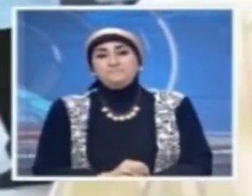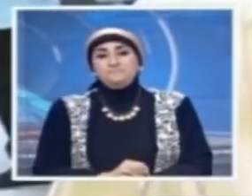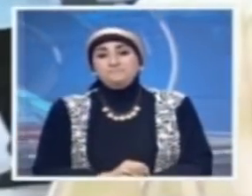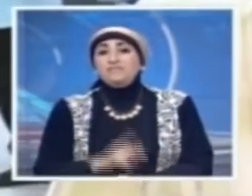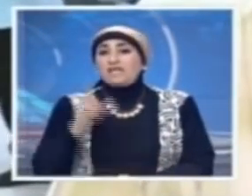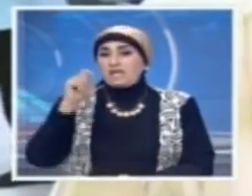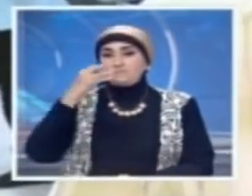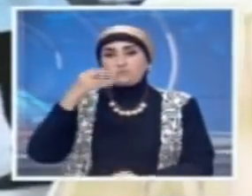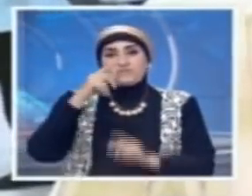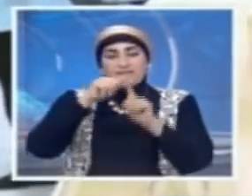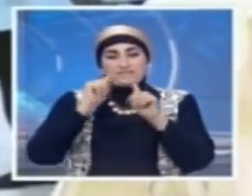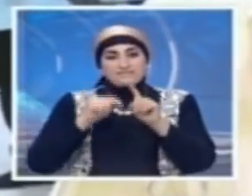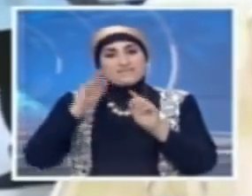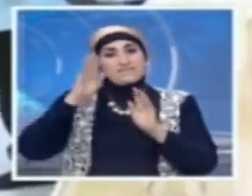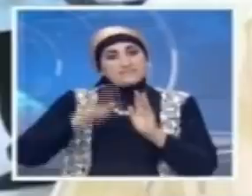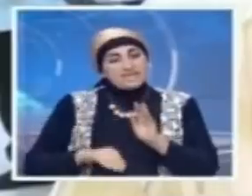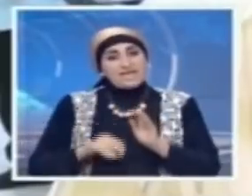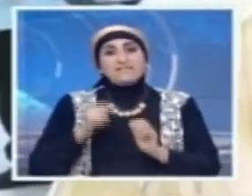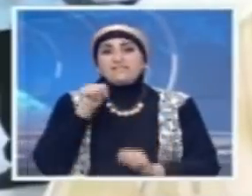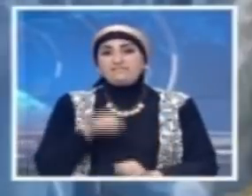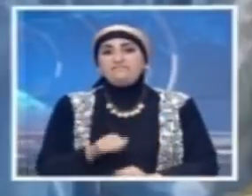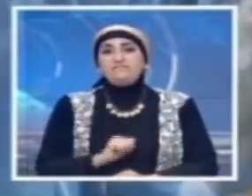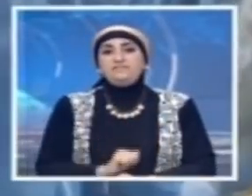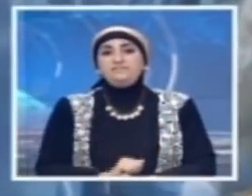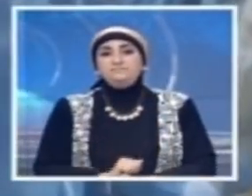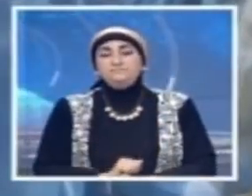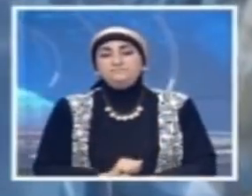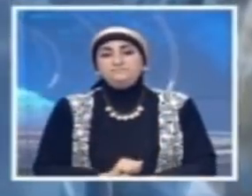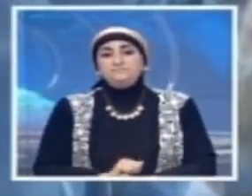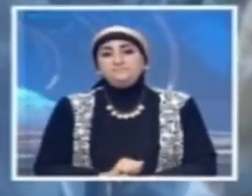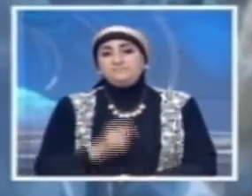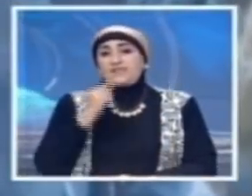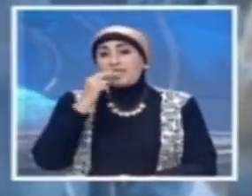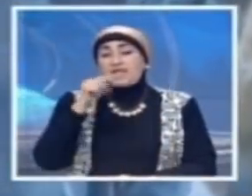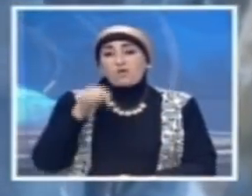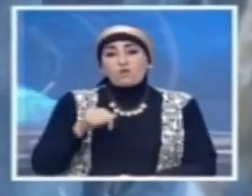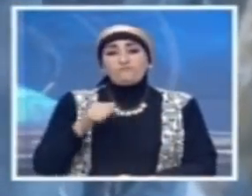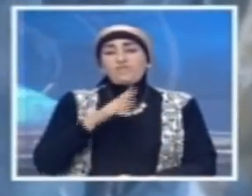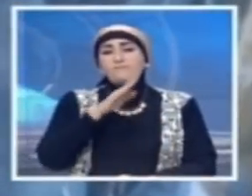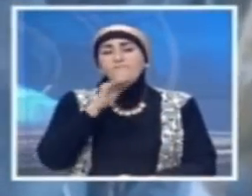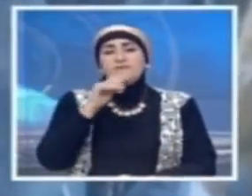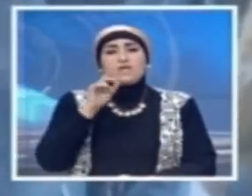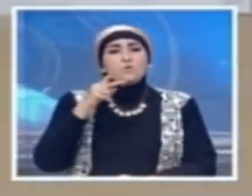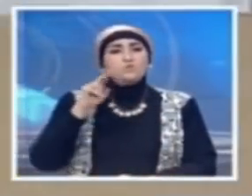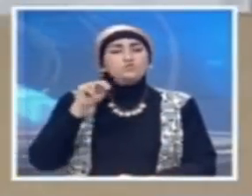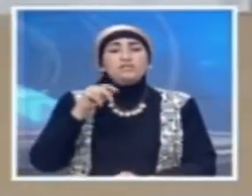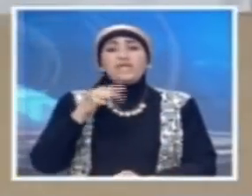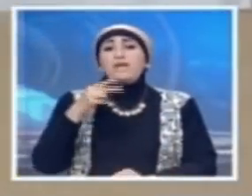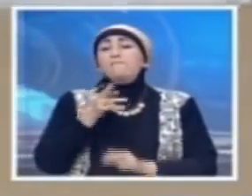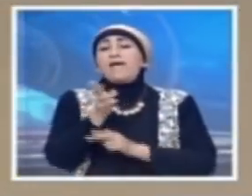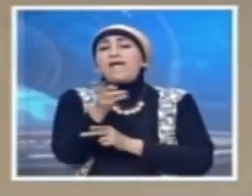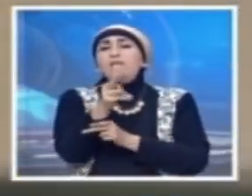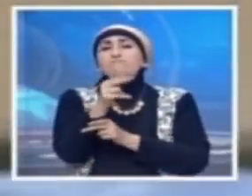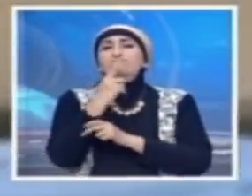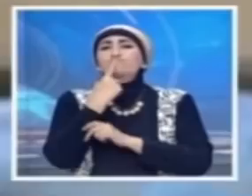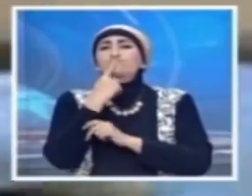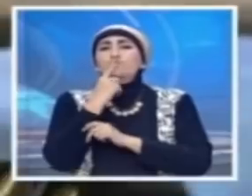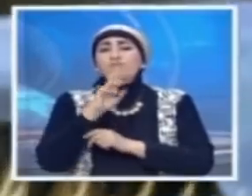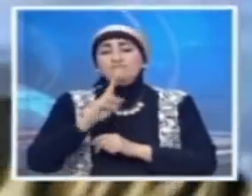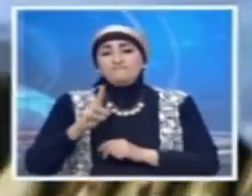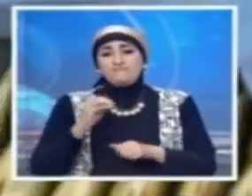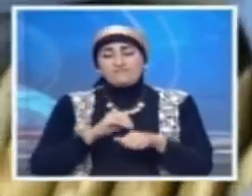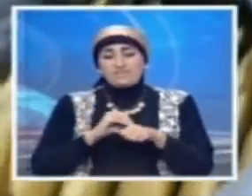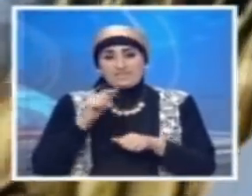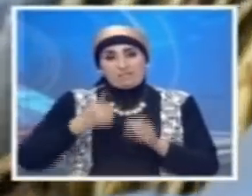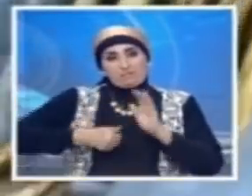35 والفسيخ ب 120، طبعا الفسيخ بره النهارده مش أقل من 200-250 جنيه، عندي 120 جنيه وفسيخ ممتاز. على أي حالة فإن الدولة قد